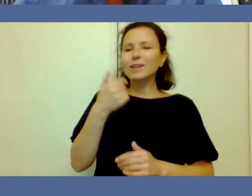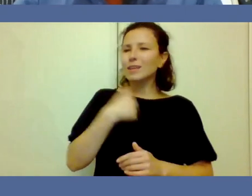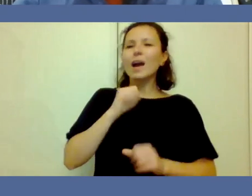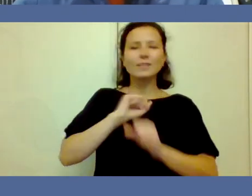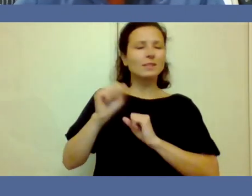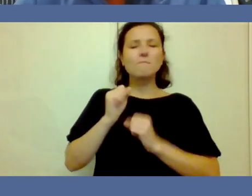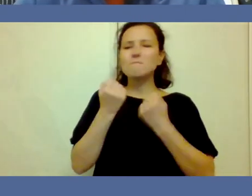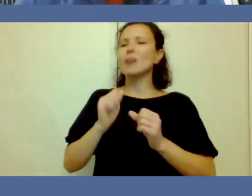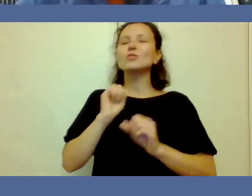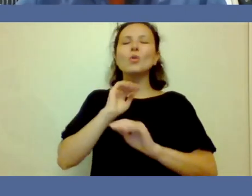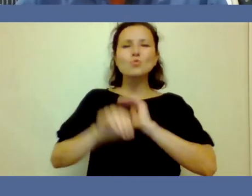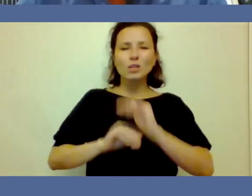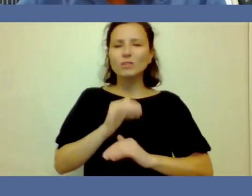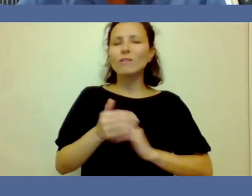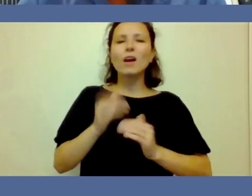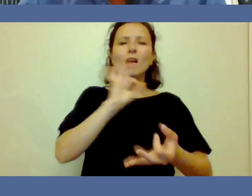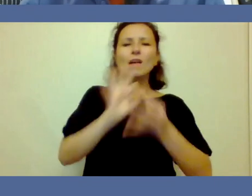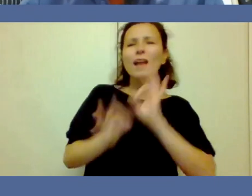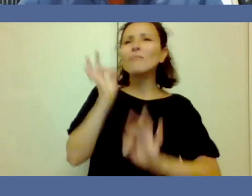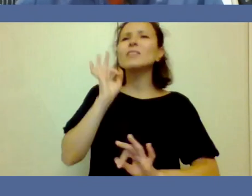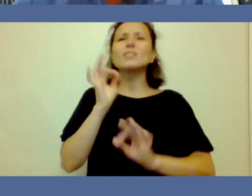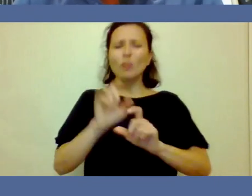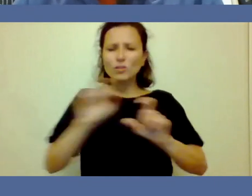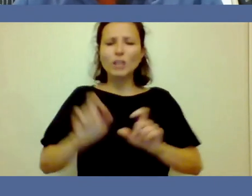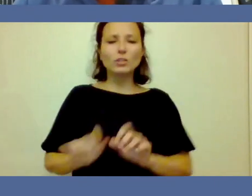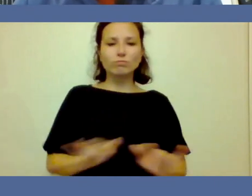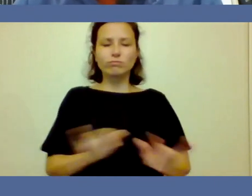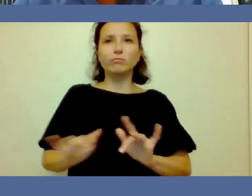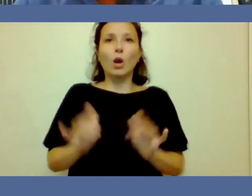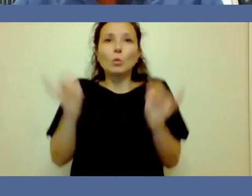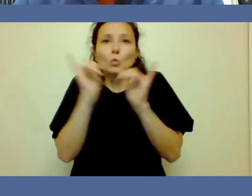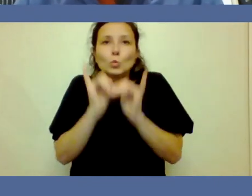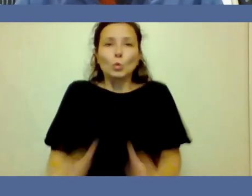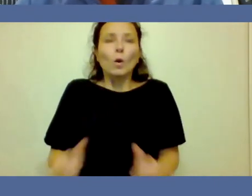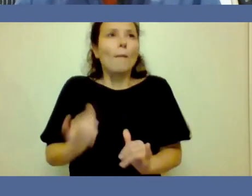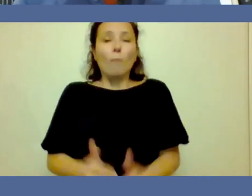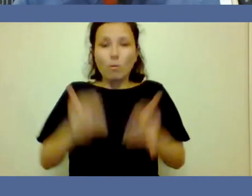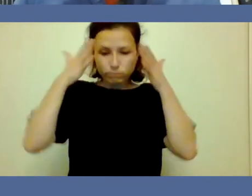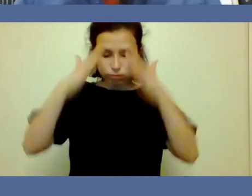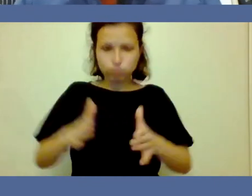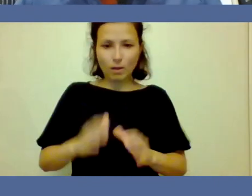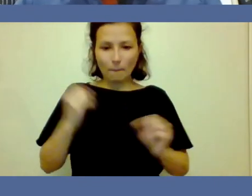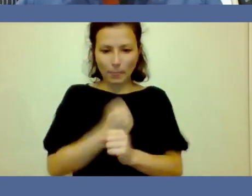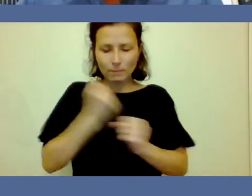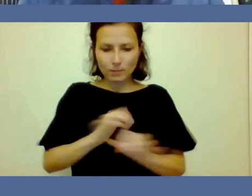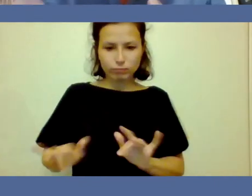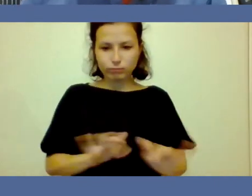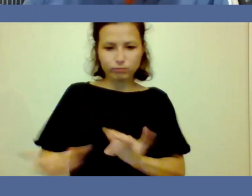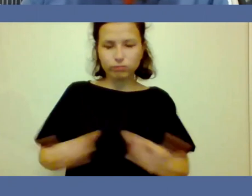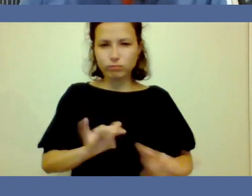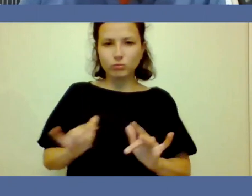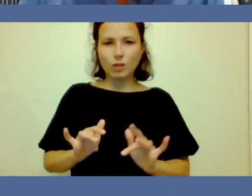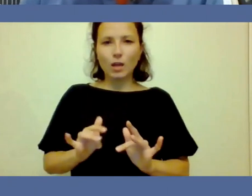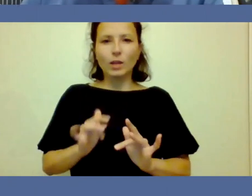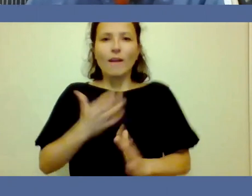przy pisaniu mocno schudłam, bo tak się zaangażowałam w pracę, że spalałam się wewnętrznie. Nie wiem, może nie